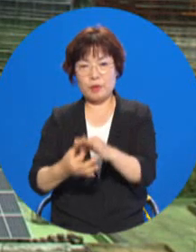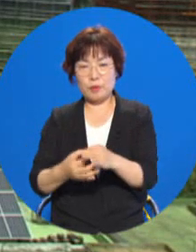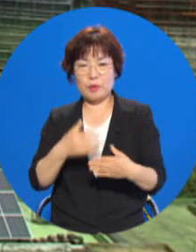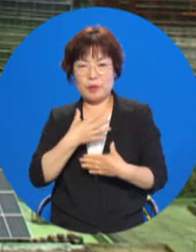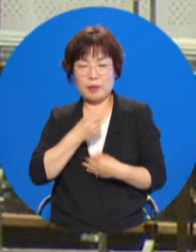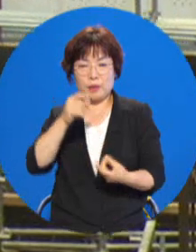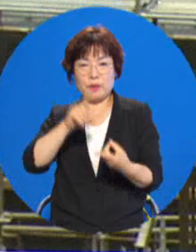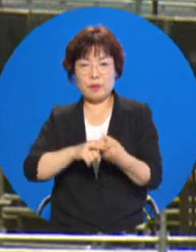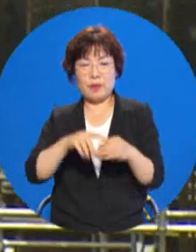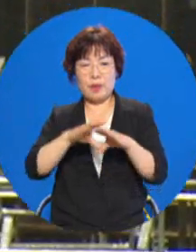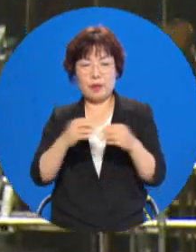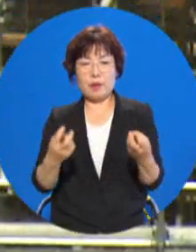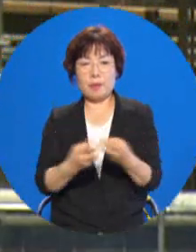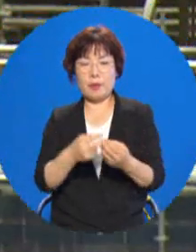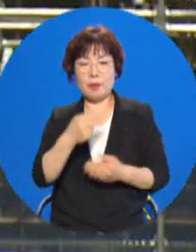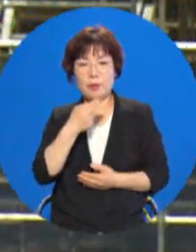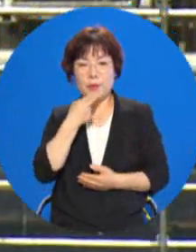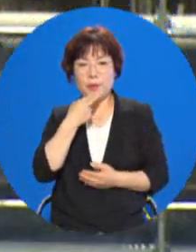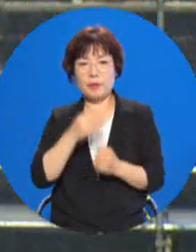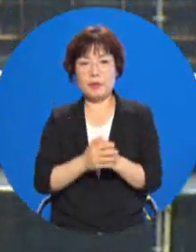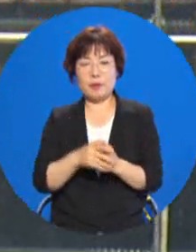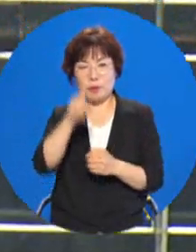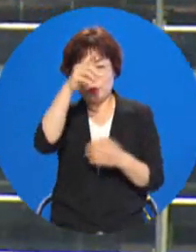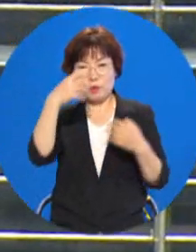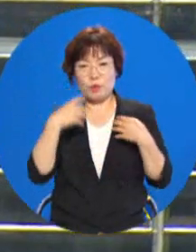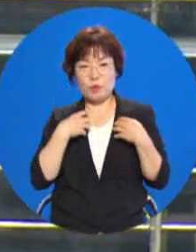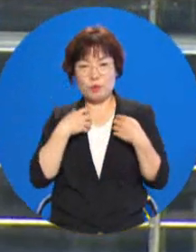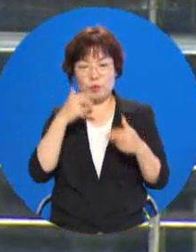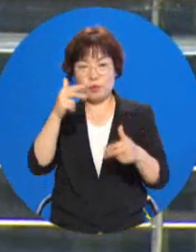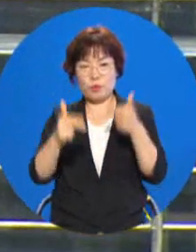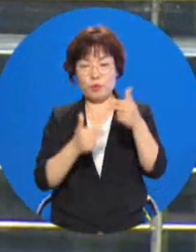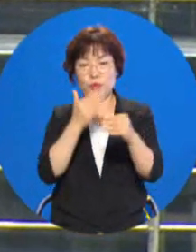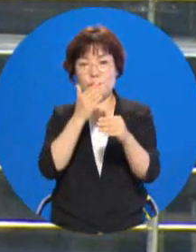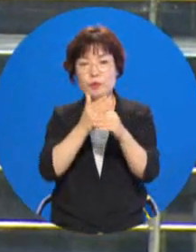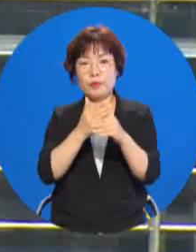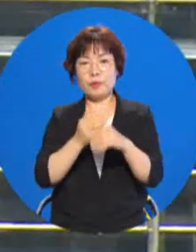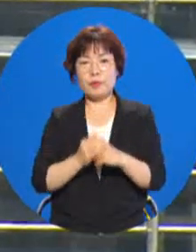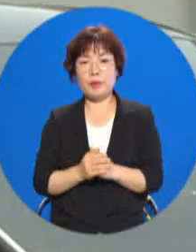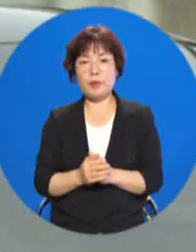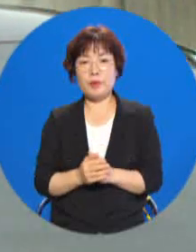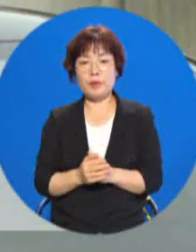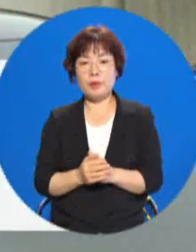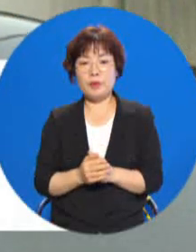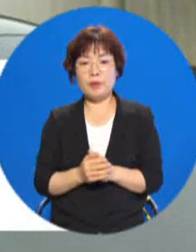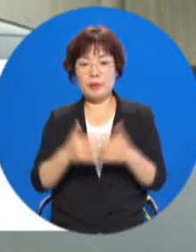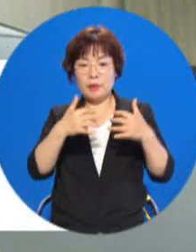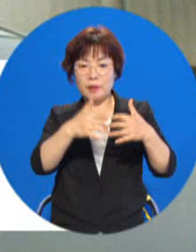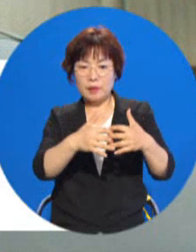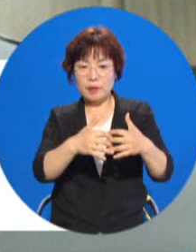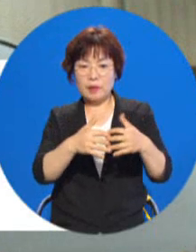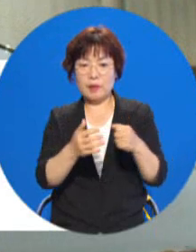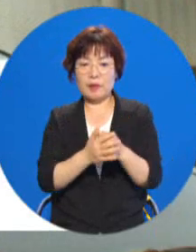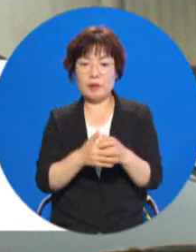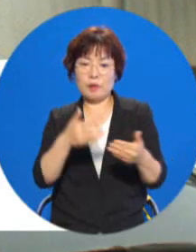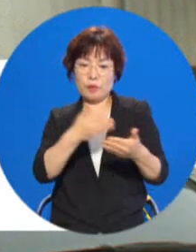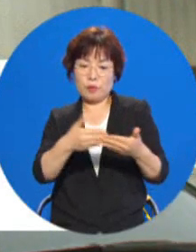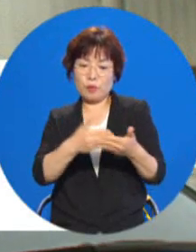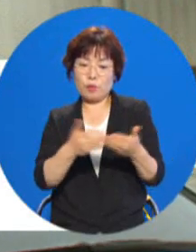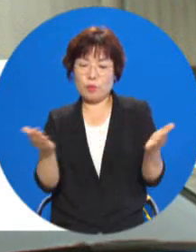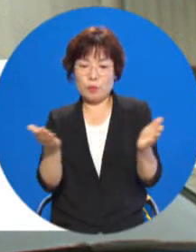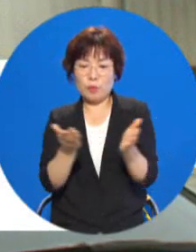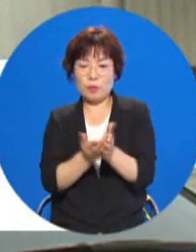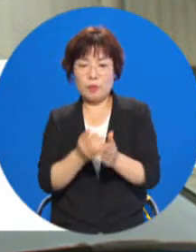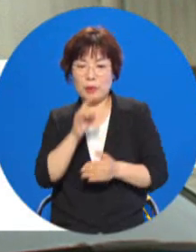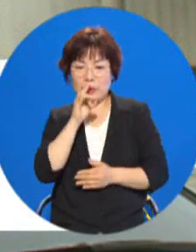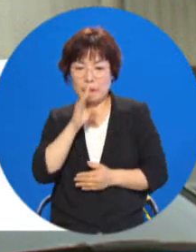안전 대책도 마련하지 않고 있다며 정부와 대립각을 세우고 있습니다. 장비하고 설계 도서하고 매치가